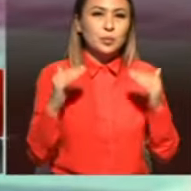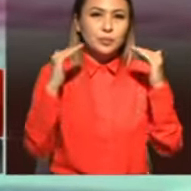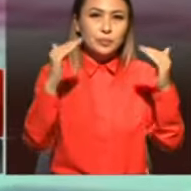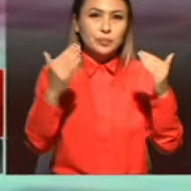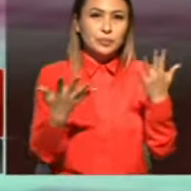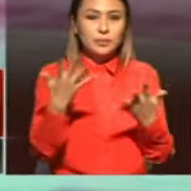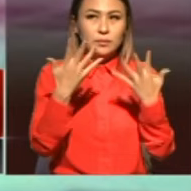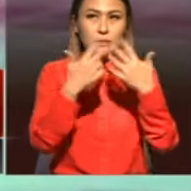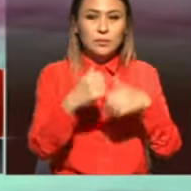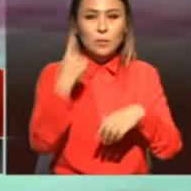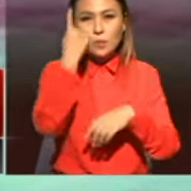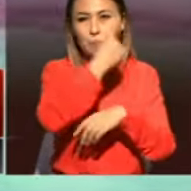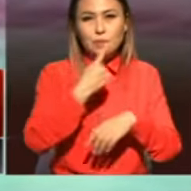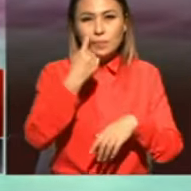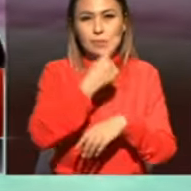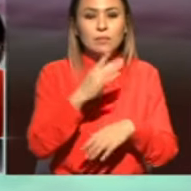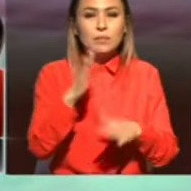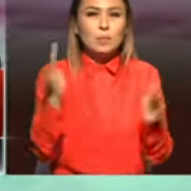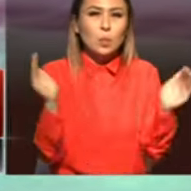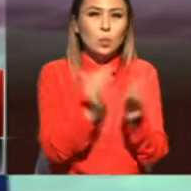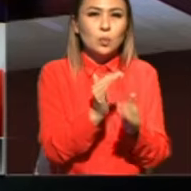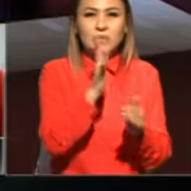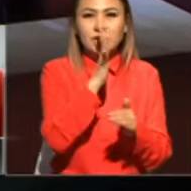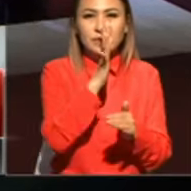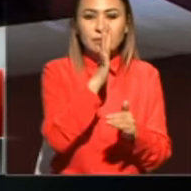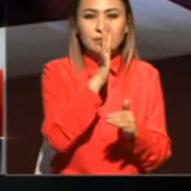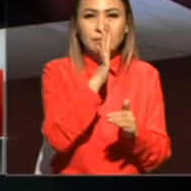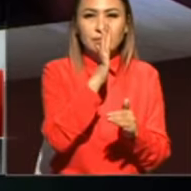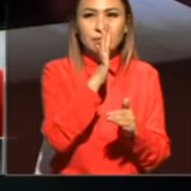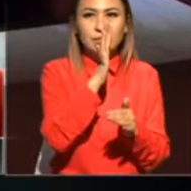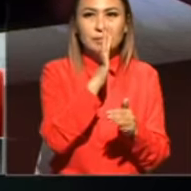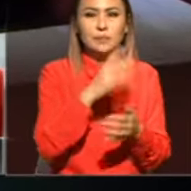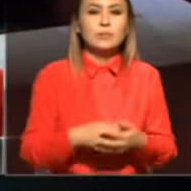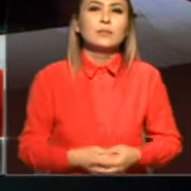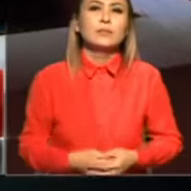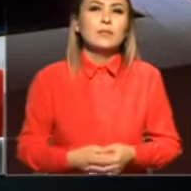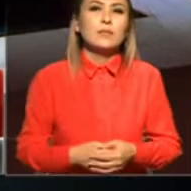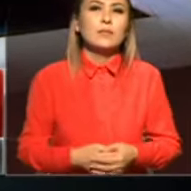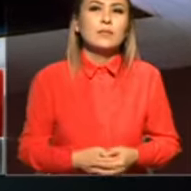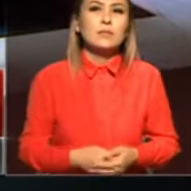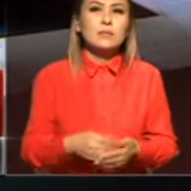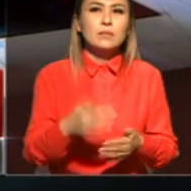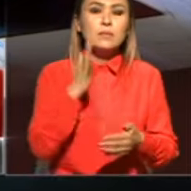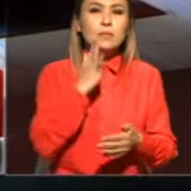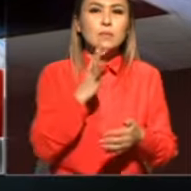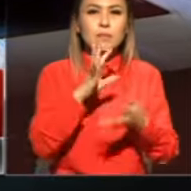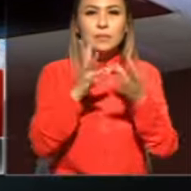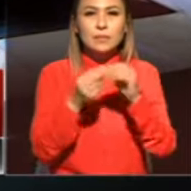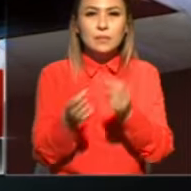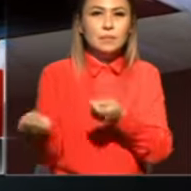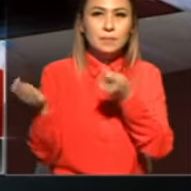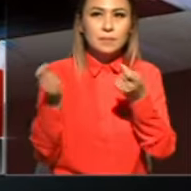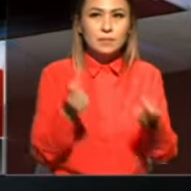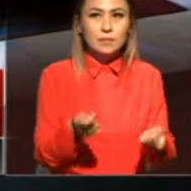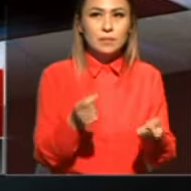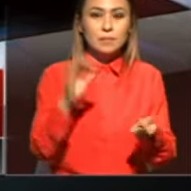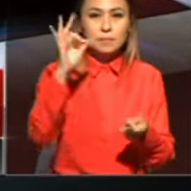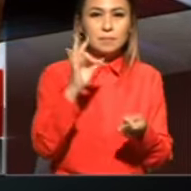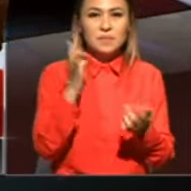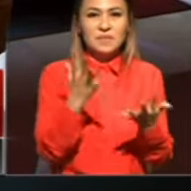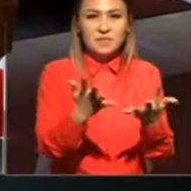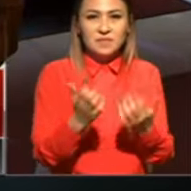болса, ол бір жылдық көлемінде ол қысқа мерзімді инвесторлар. Оларға шетелден портфельді инвесторлар келеді. Бағанағы пайызды